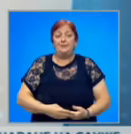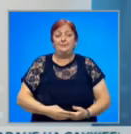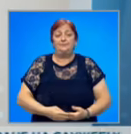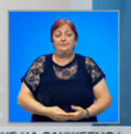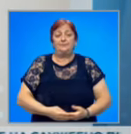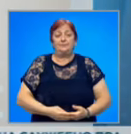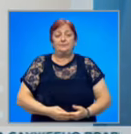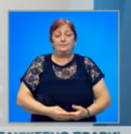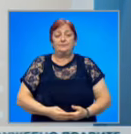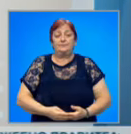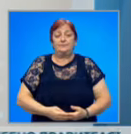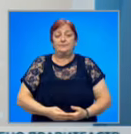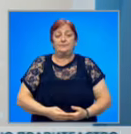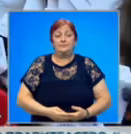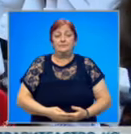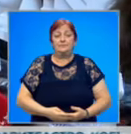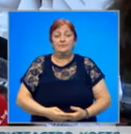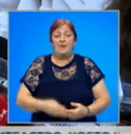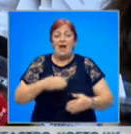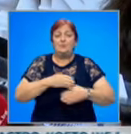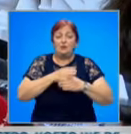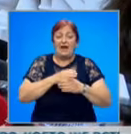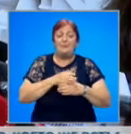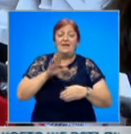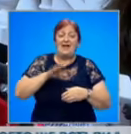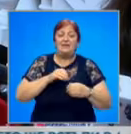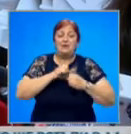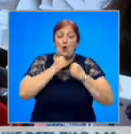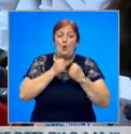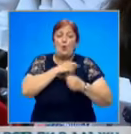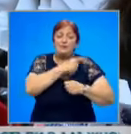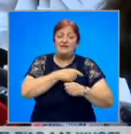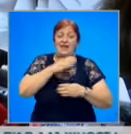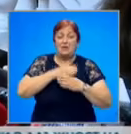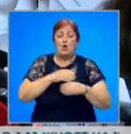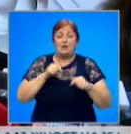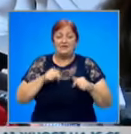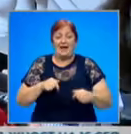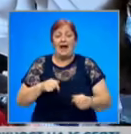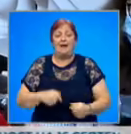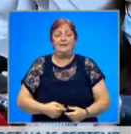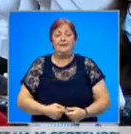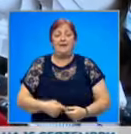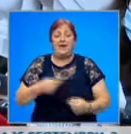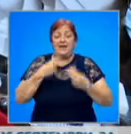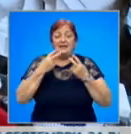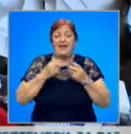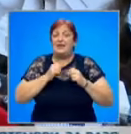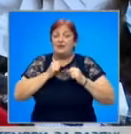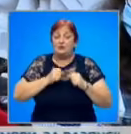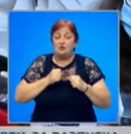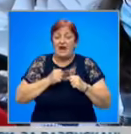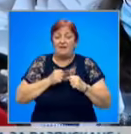лице съмишленици, подкрепили сме техните усилия до сега и гледаме с